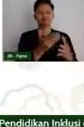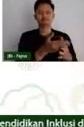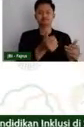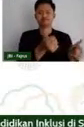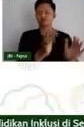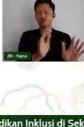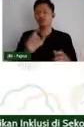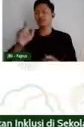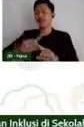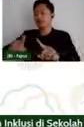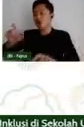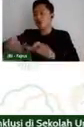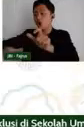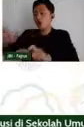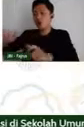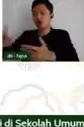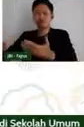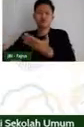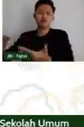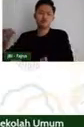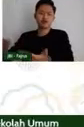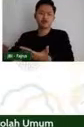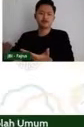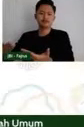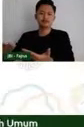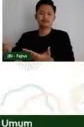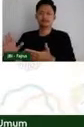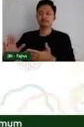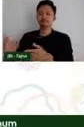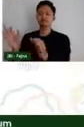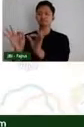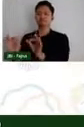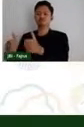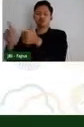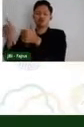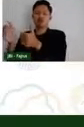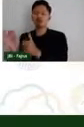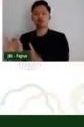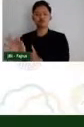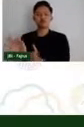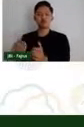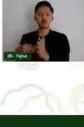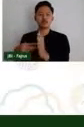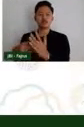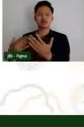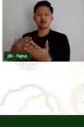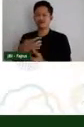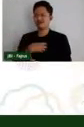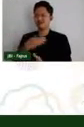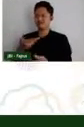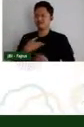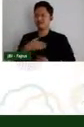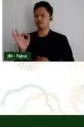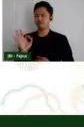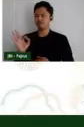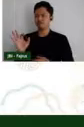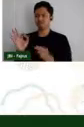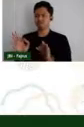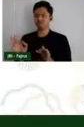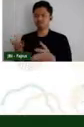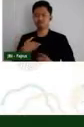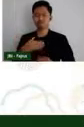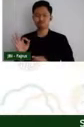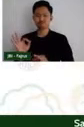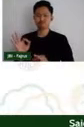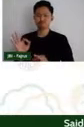yang tidak mempunyai kesempurnaan itu jadi tidak mendapat hak mendapatkan pendidikannya. Itu adalah suatu hal yang sudah